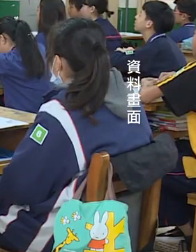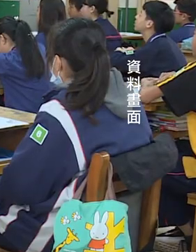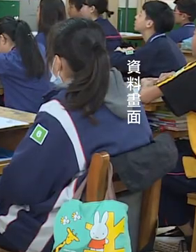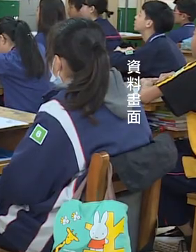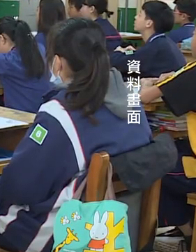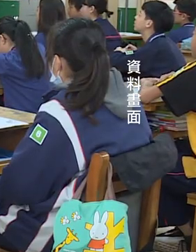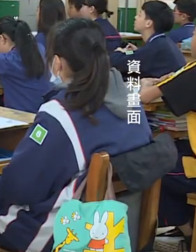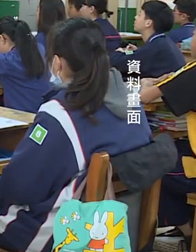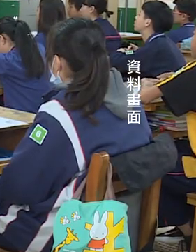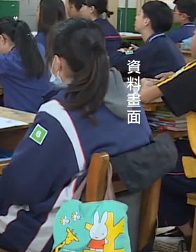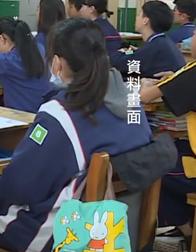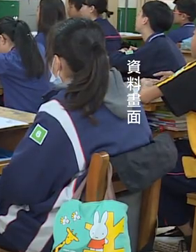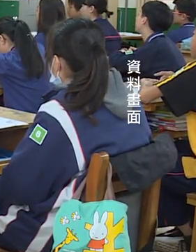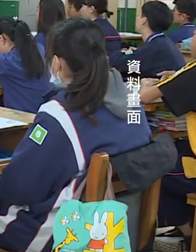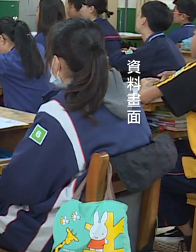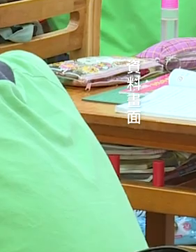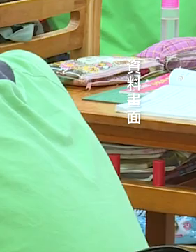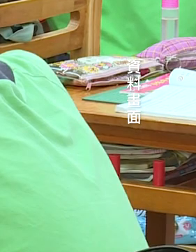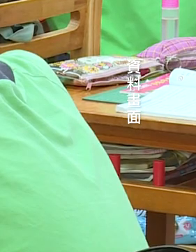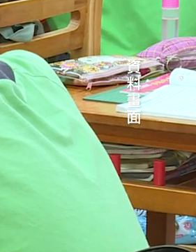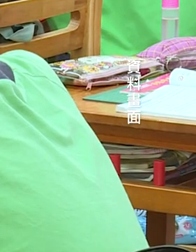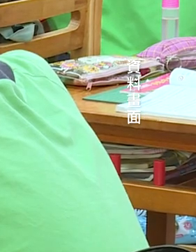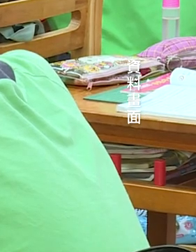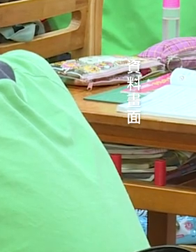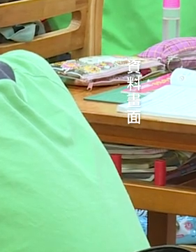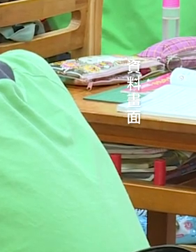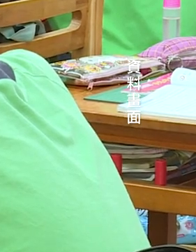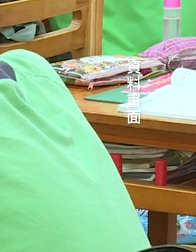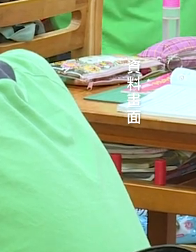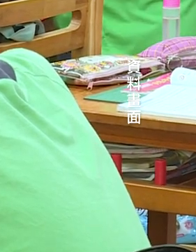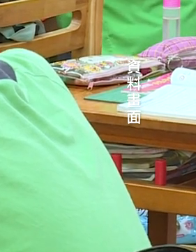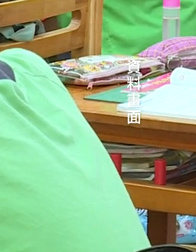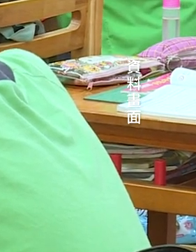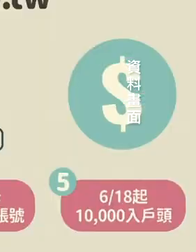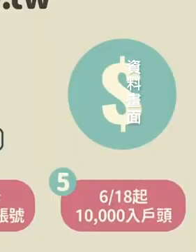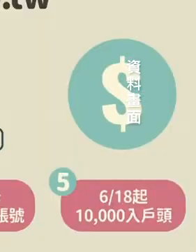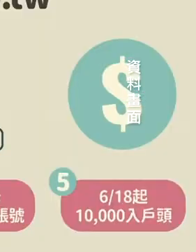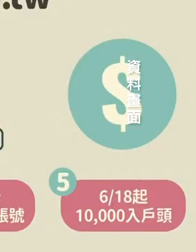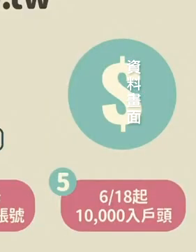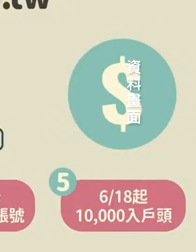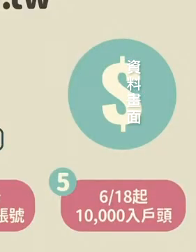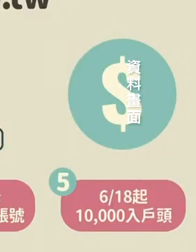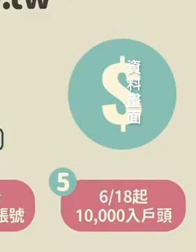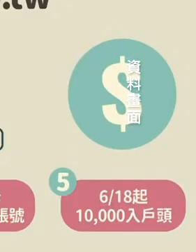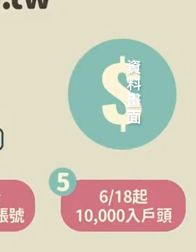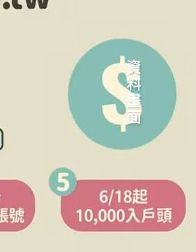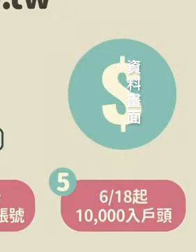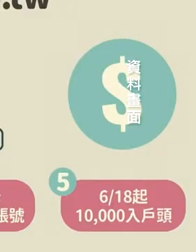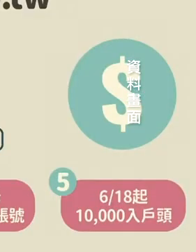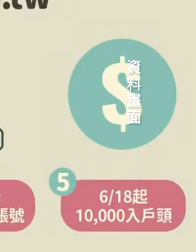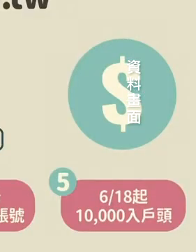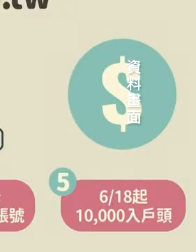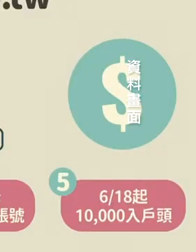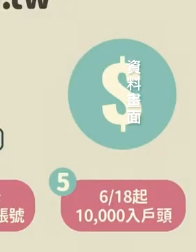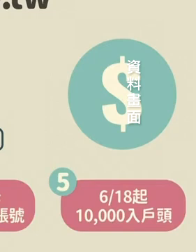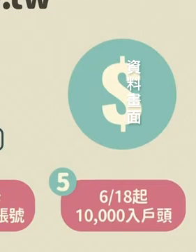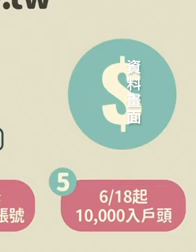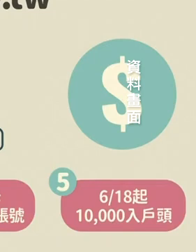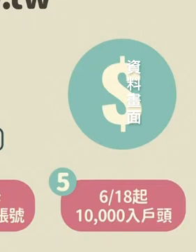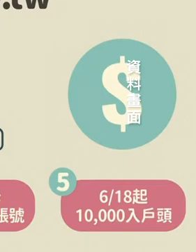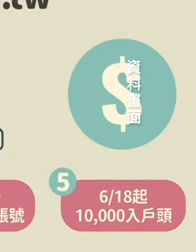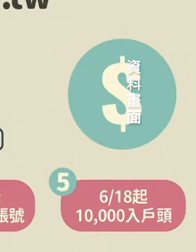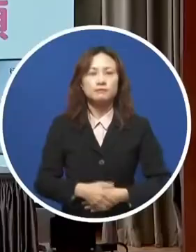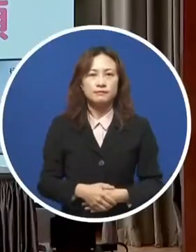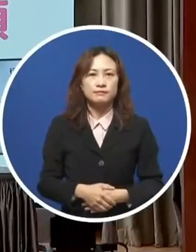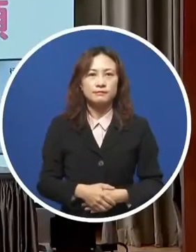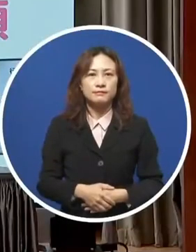国中、高中身心障碍学生。每名孩童现金补贴10000元，民众下周25号上午10点就可登录网站线上